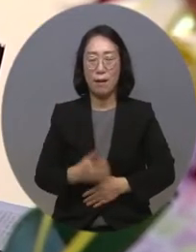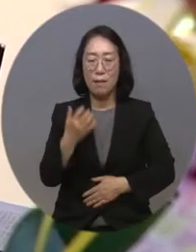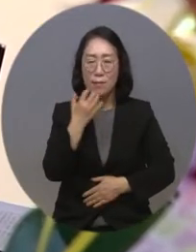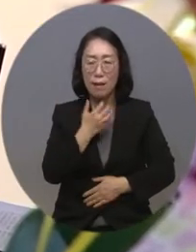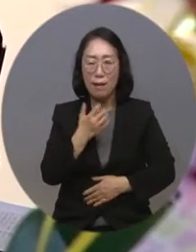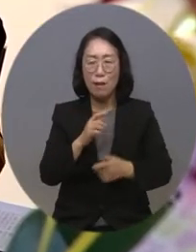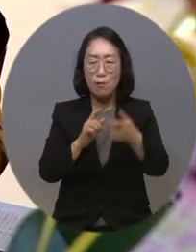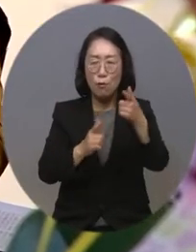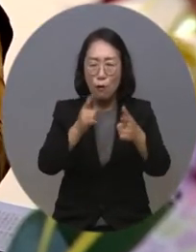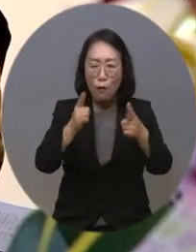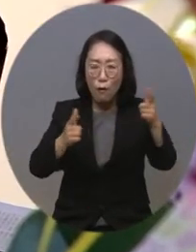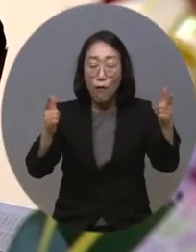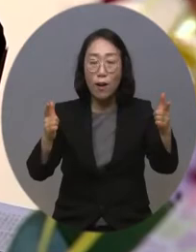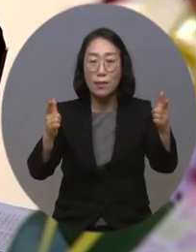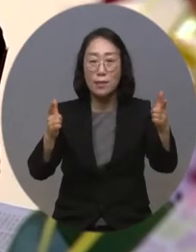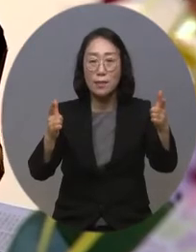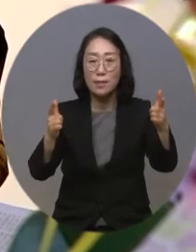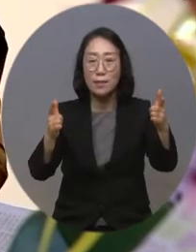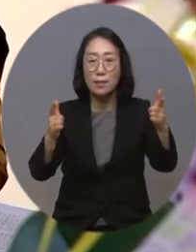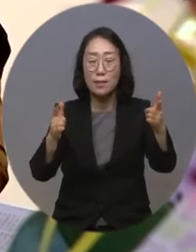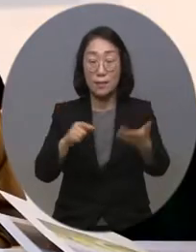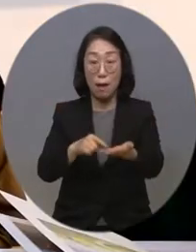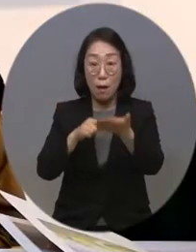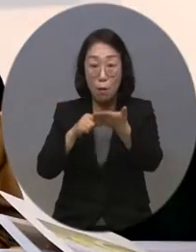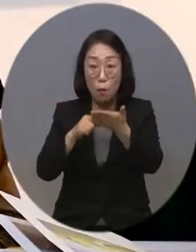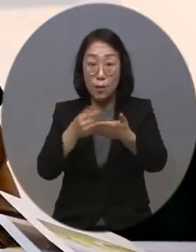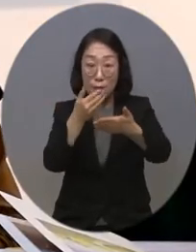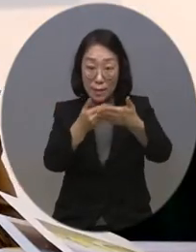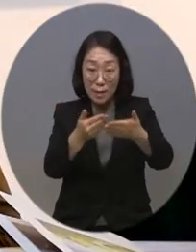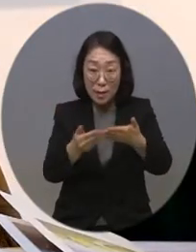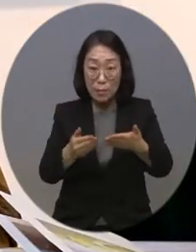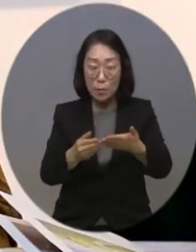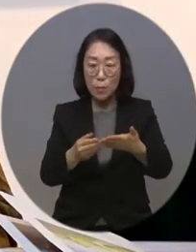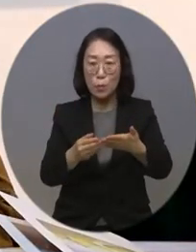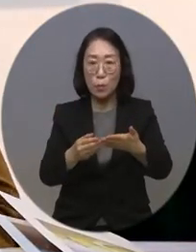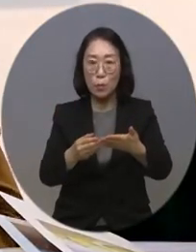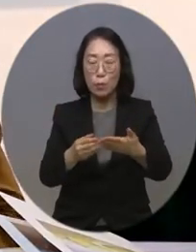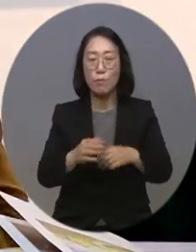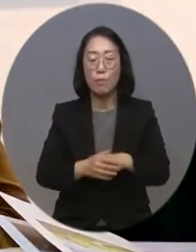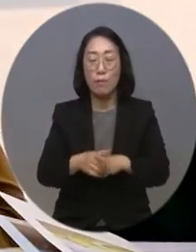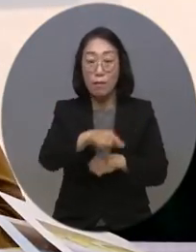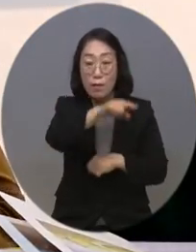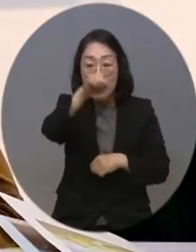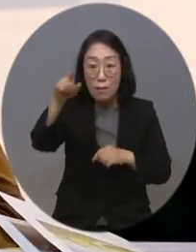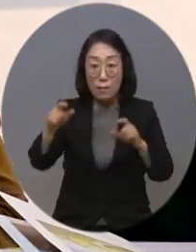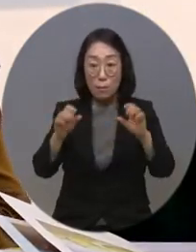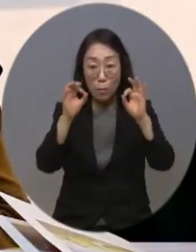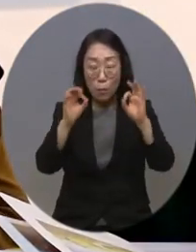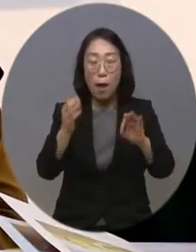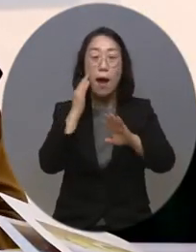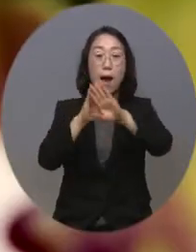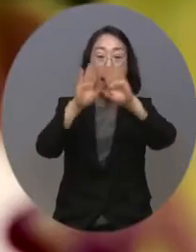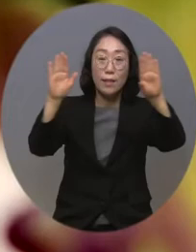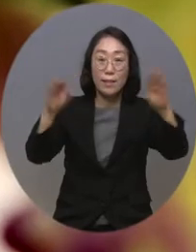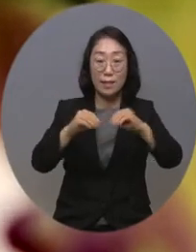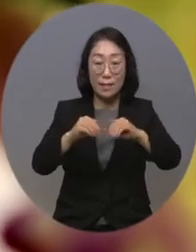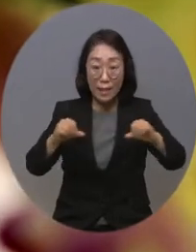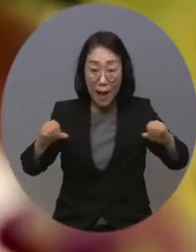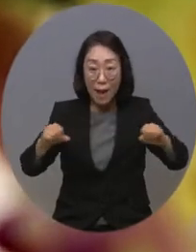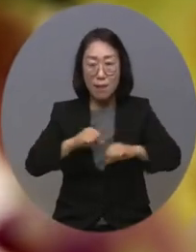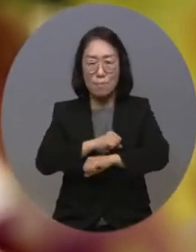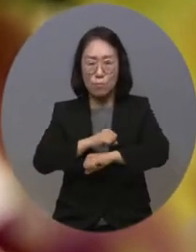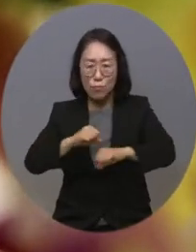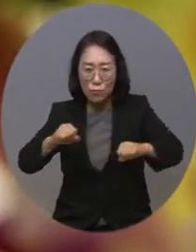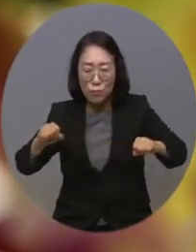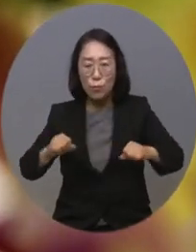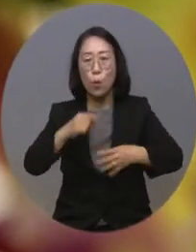울긋불긋 조화를 이룬 색채, 섬세하게 표현한 붓터치는 드넓은 하늘과 땅, 산과 나무 등